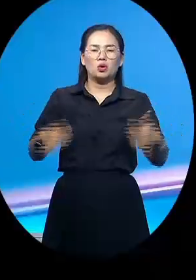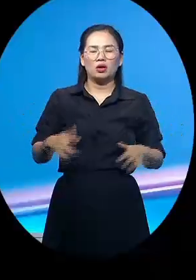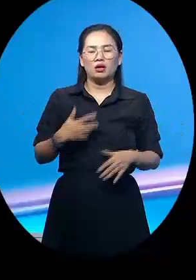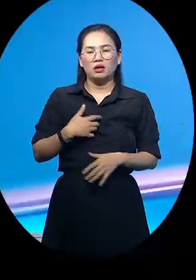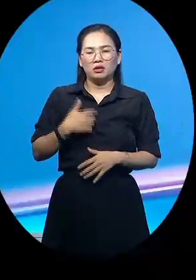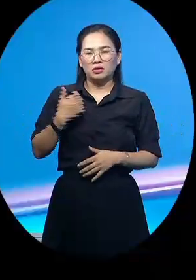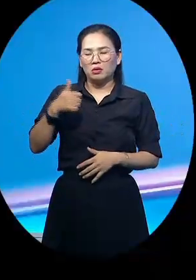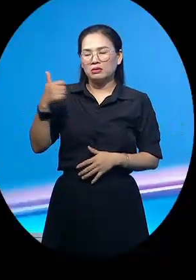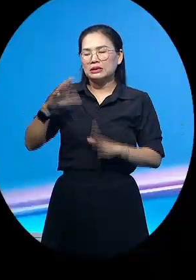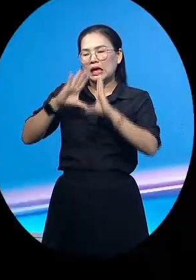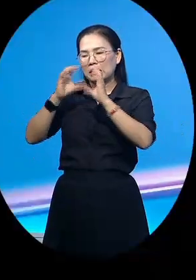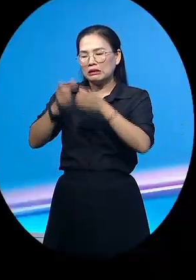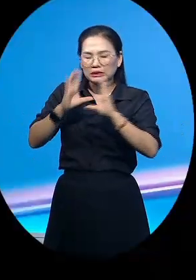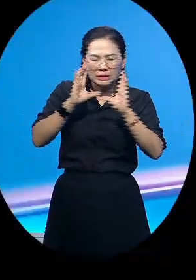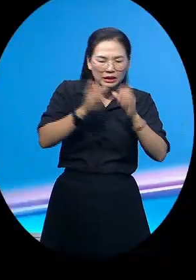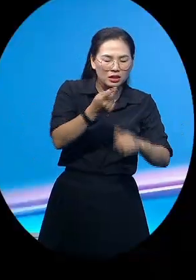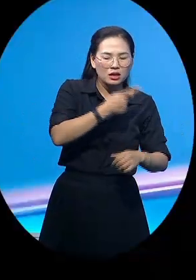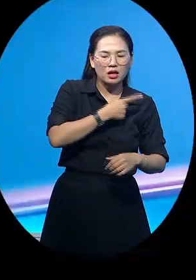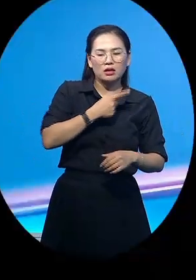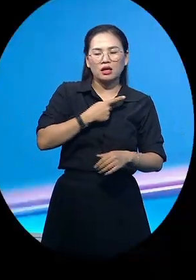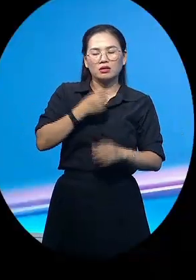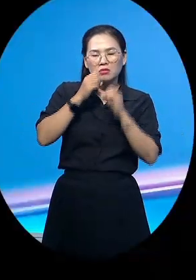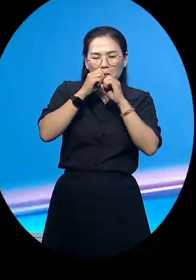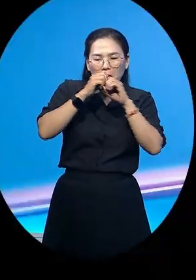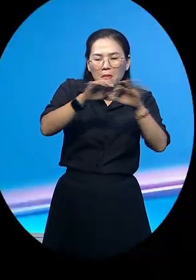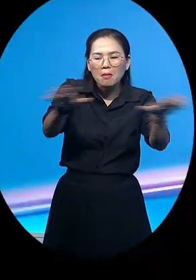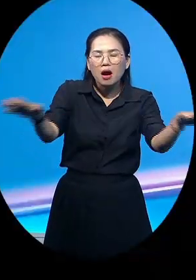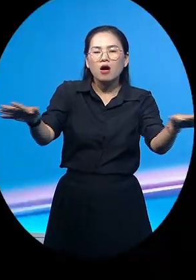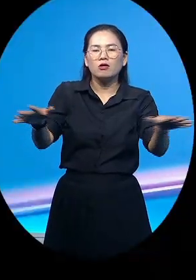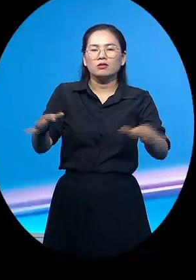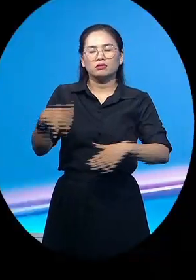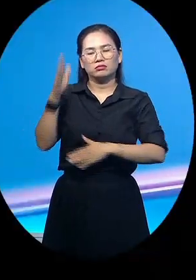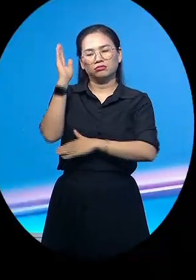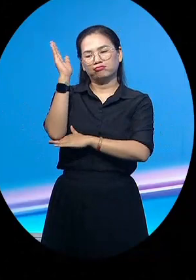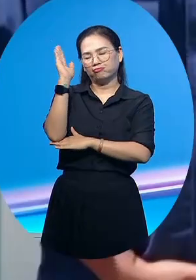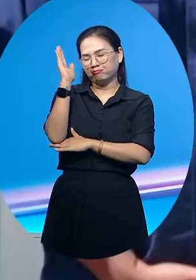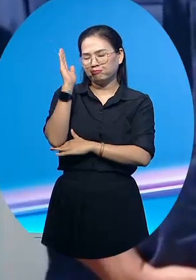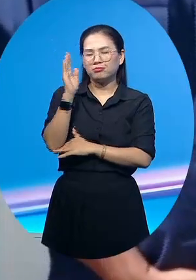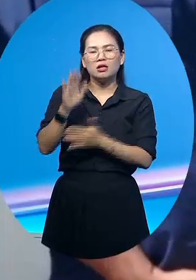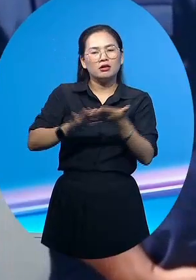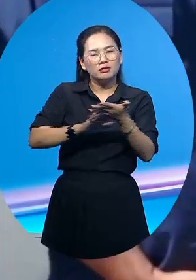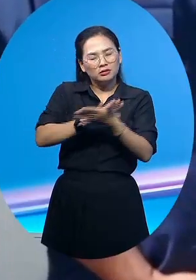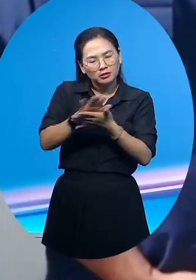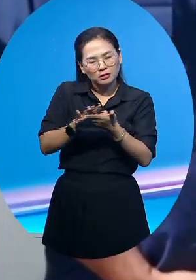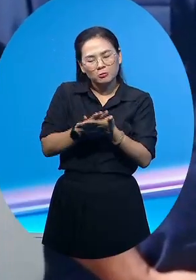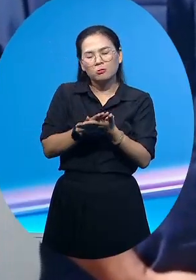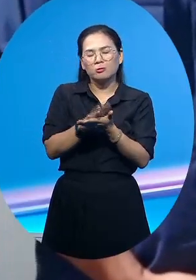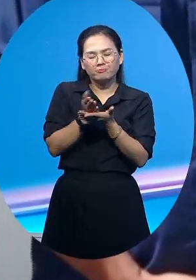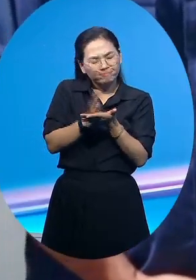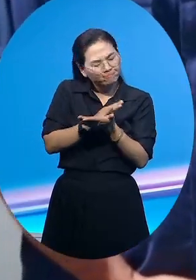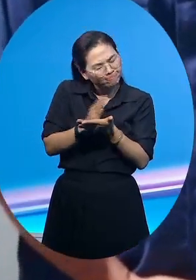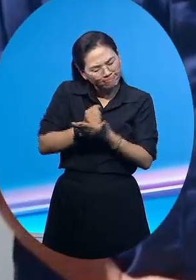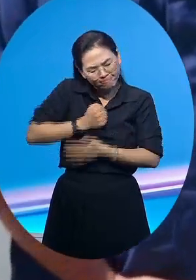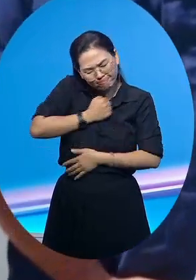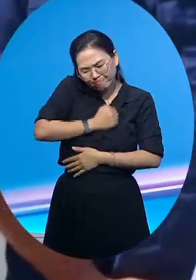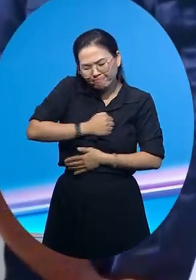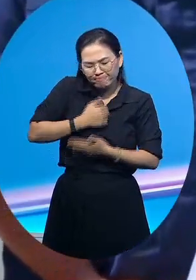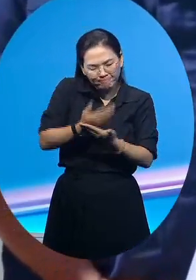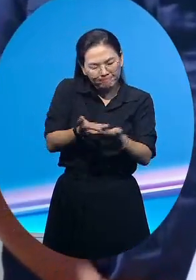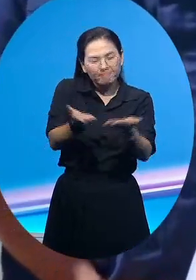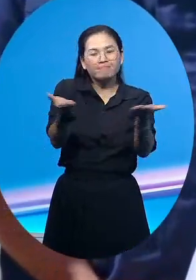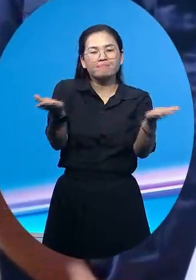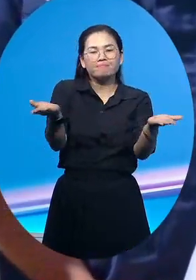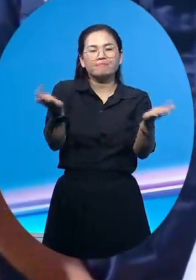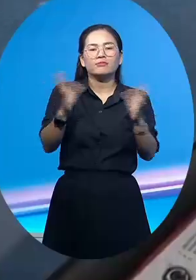lập tức thông báo cho các gia đình của các hành khách trên tàu thay mặt lực lượng tuần Duyên Mỹ và các đội cứu hộ tôi xin gửi chia buồn sâu sắc tới gia đình các nạn